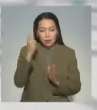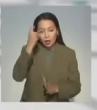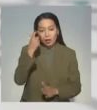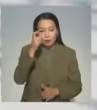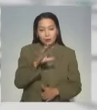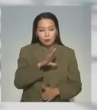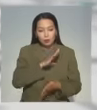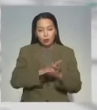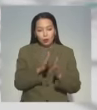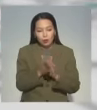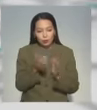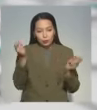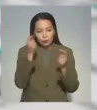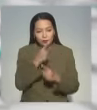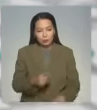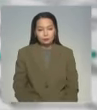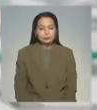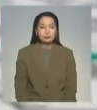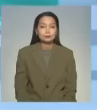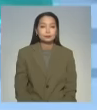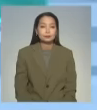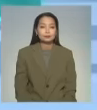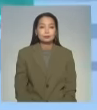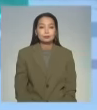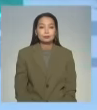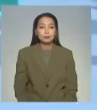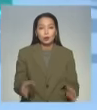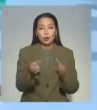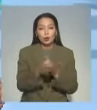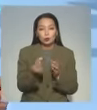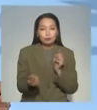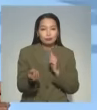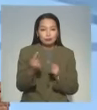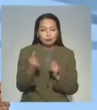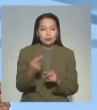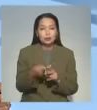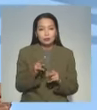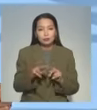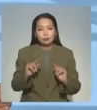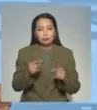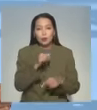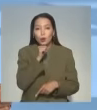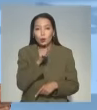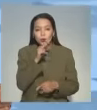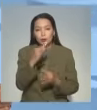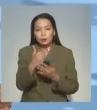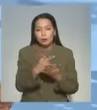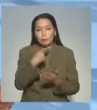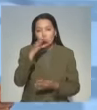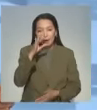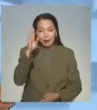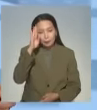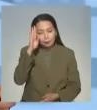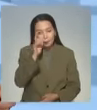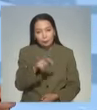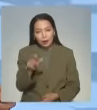опьянения. Обстоятельства устанавливаются. Группу вымогателей задержали в Костанае. По данным полиции, парни в